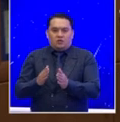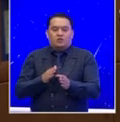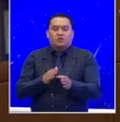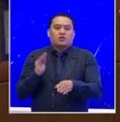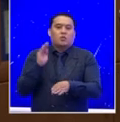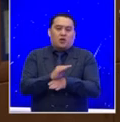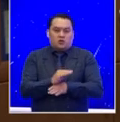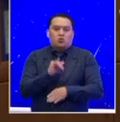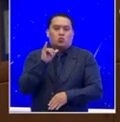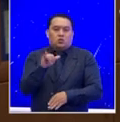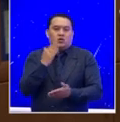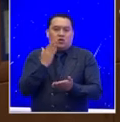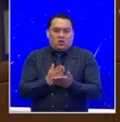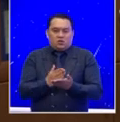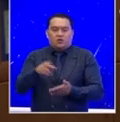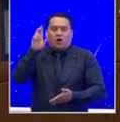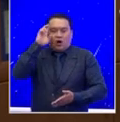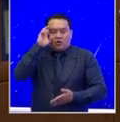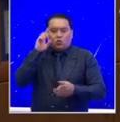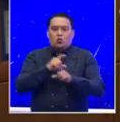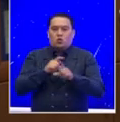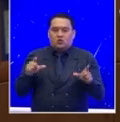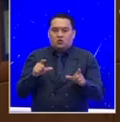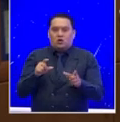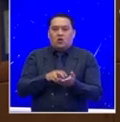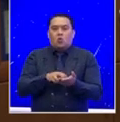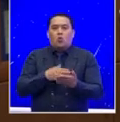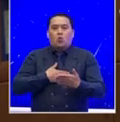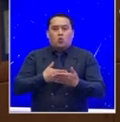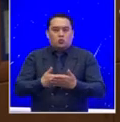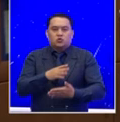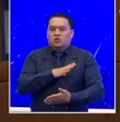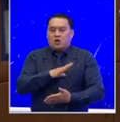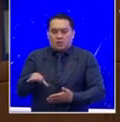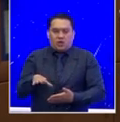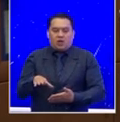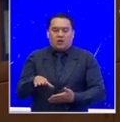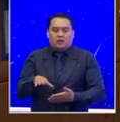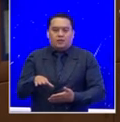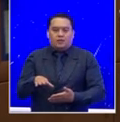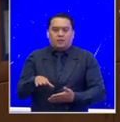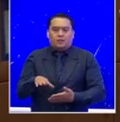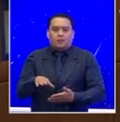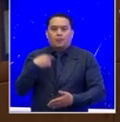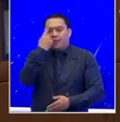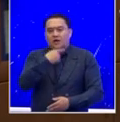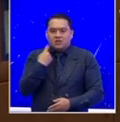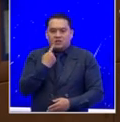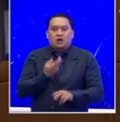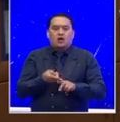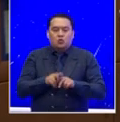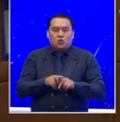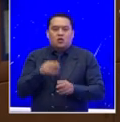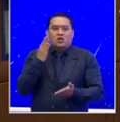у них идет с государственных учреждений, они не вышли в отпуск без сохранения заработной платы. Лица имеют